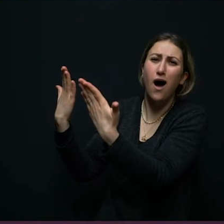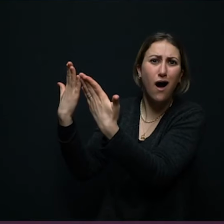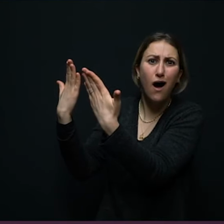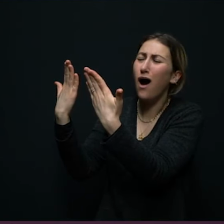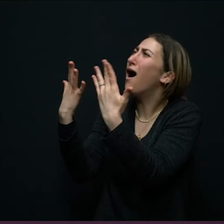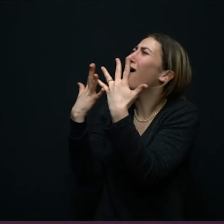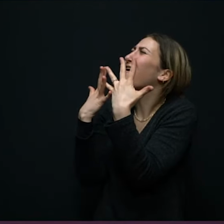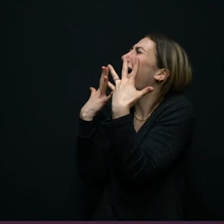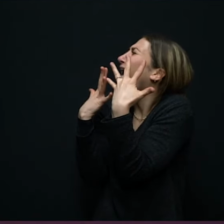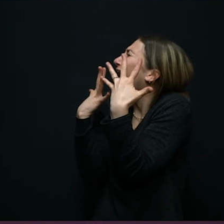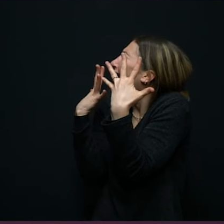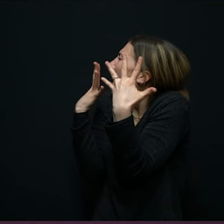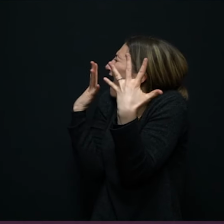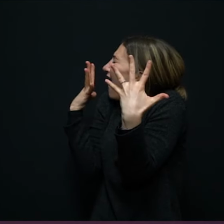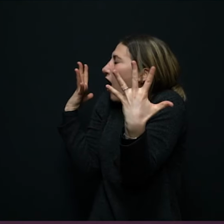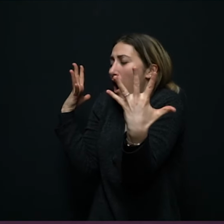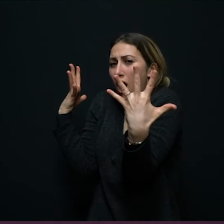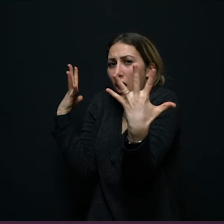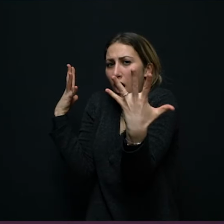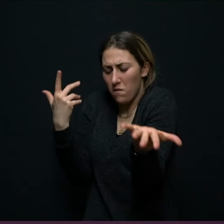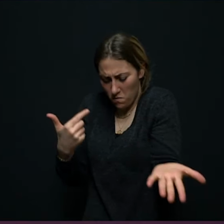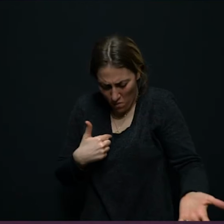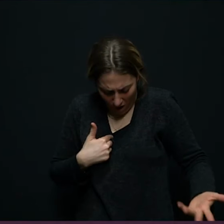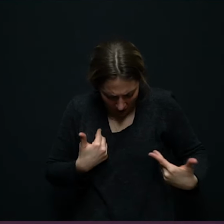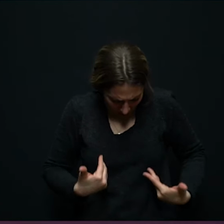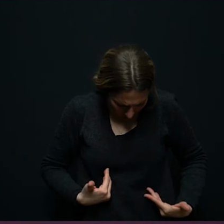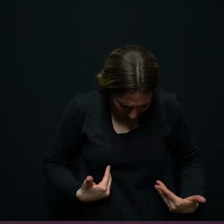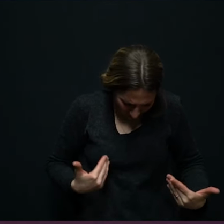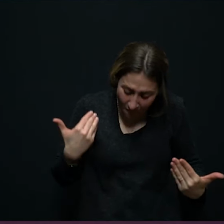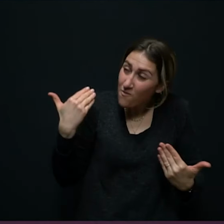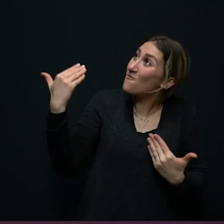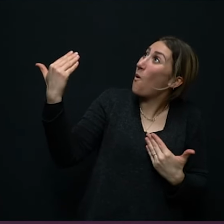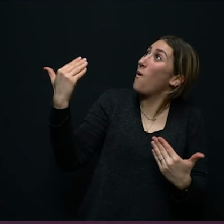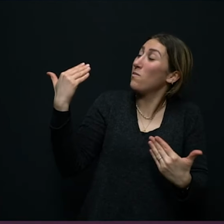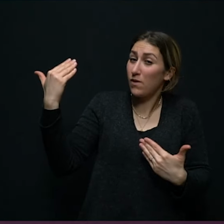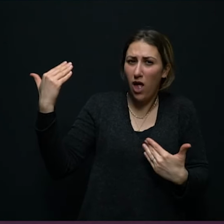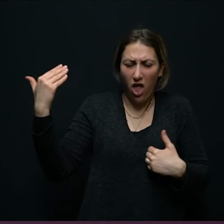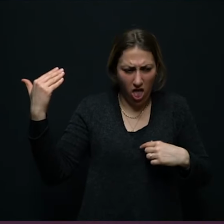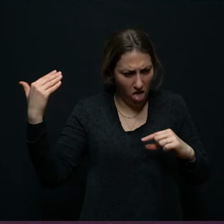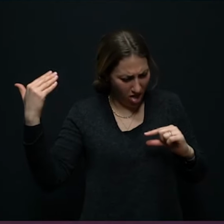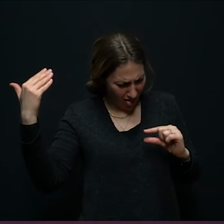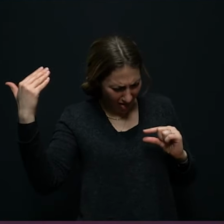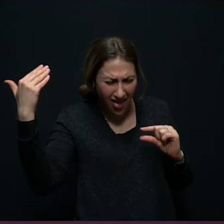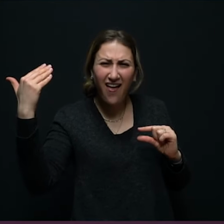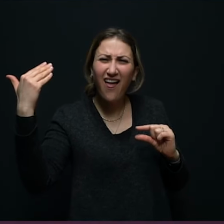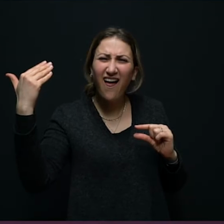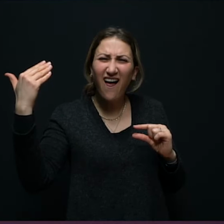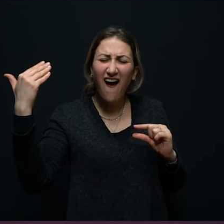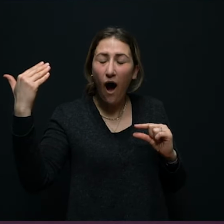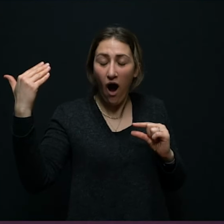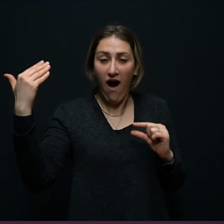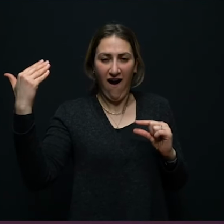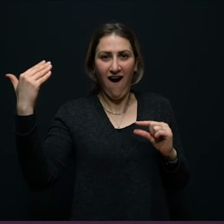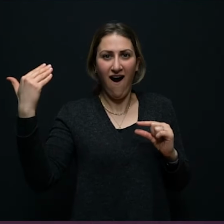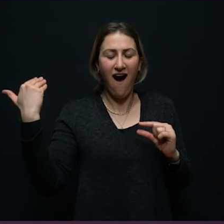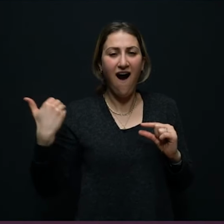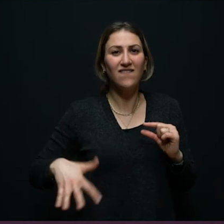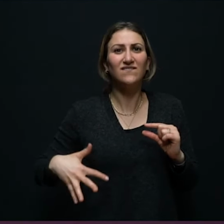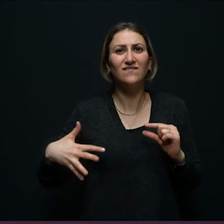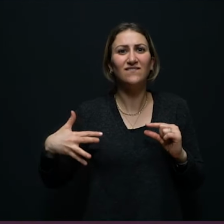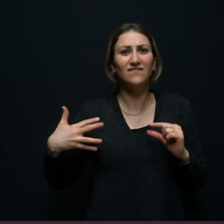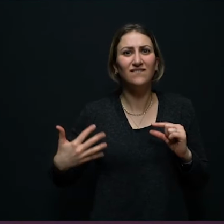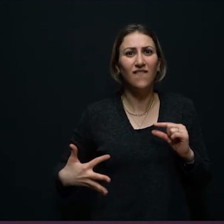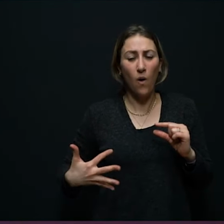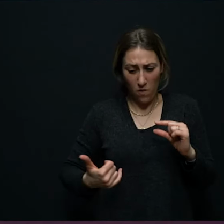on prend conscience de à quel point qui suis-je pour pouvoir tenir dans cette sainteté qui suis-je pour pouvoir me